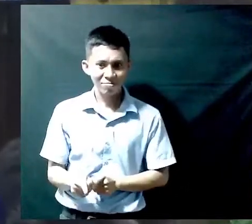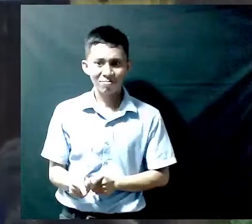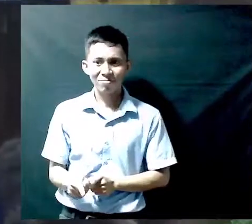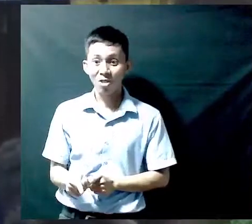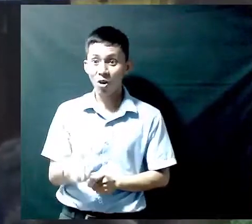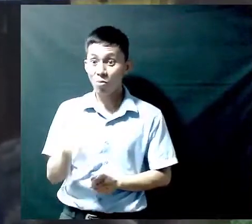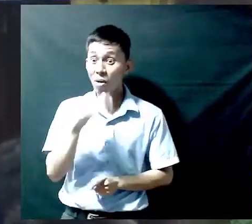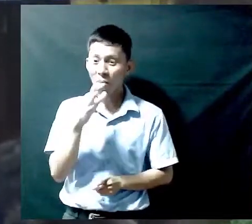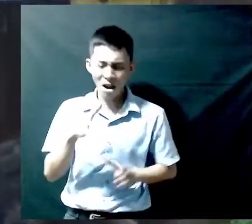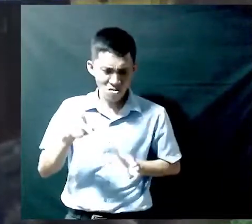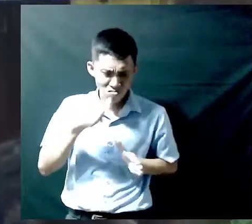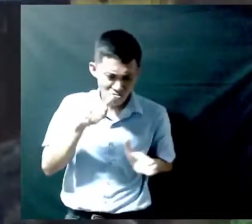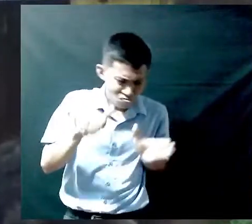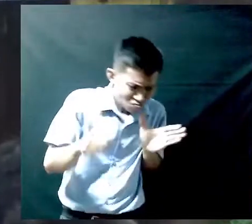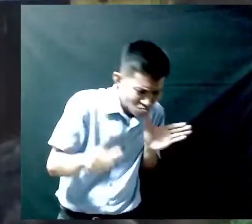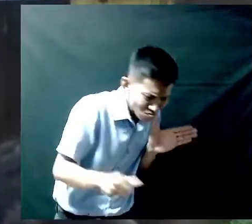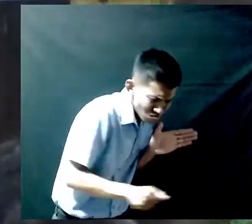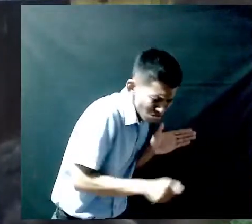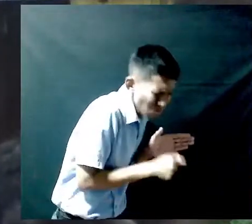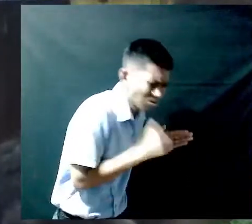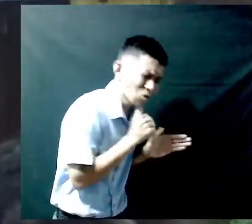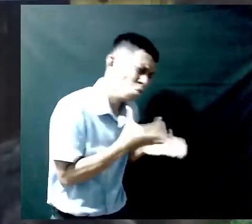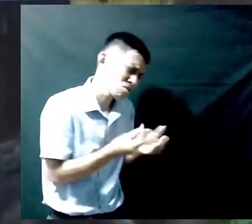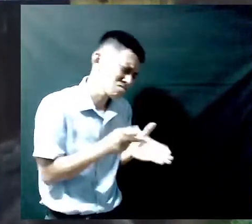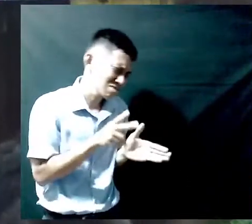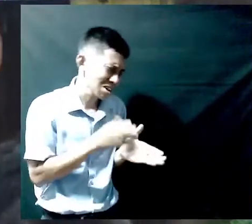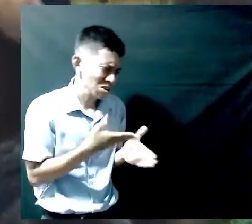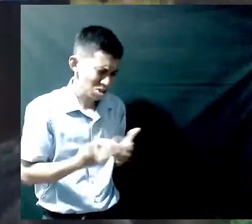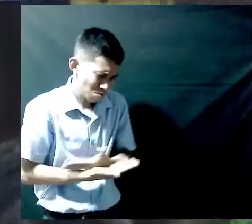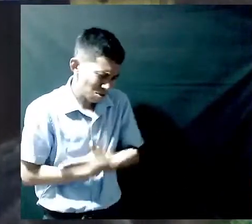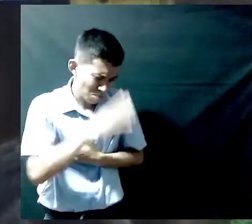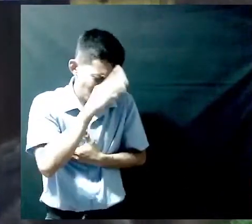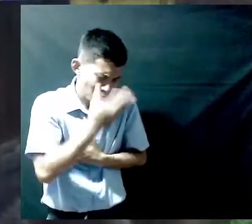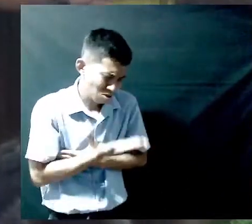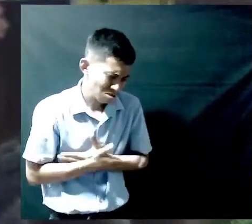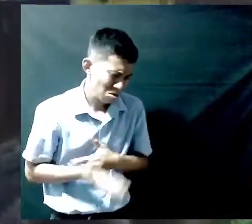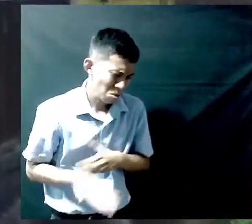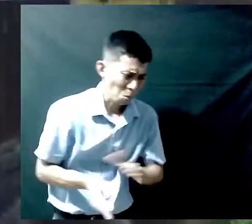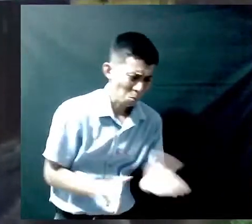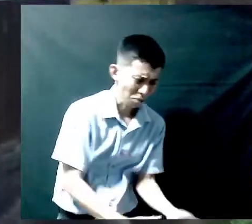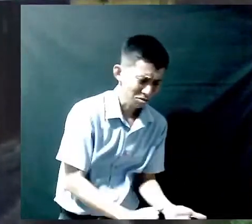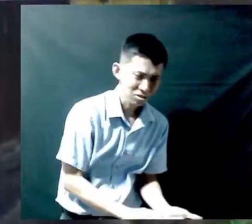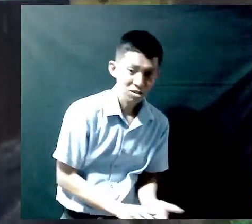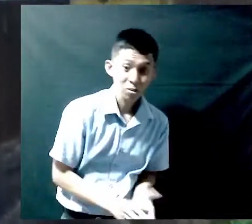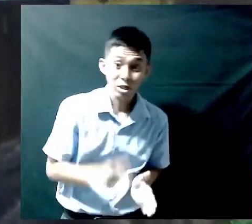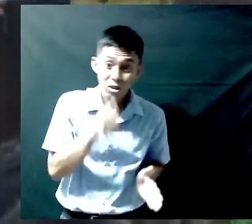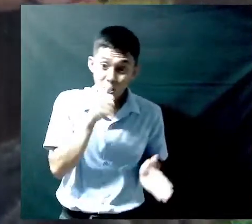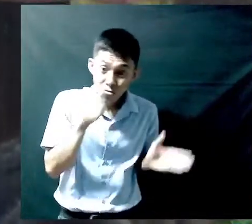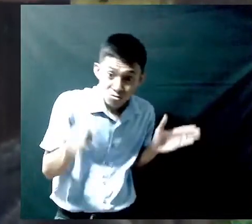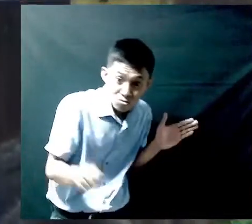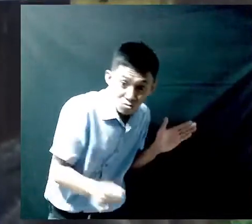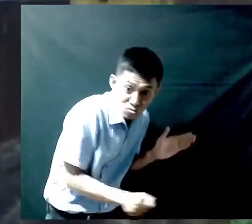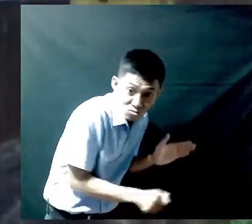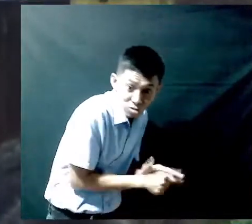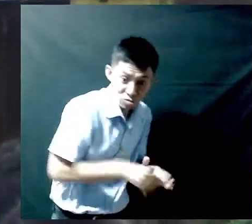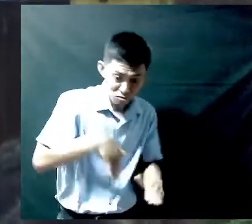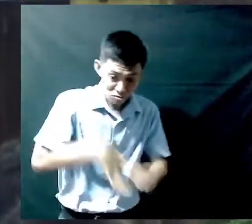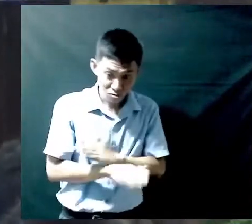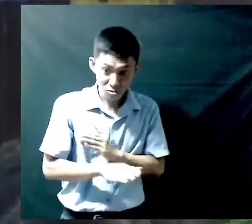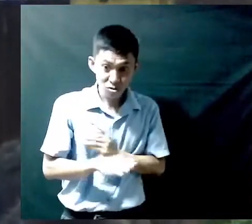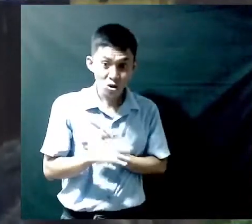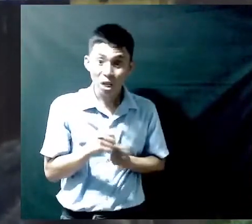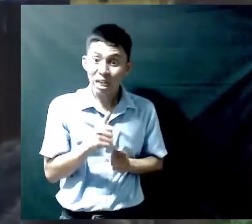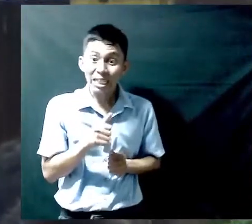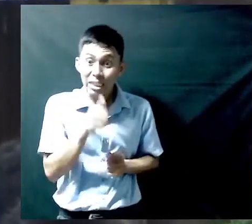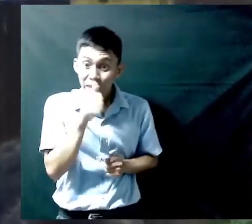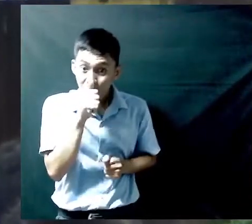na itayo po yung lumaganap ang gawain ng Panginoon. Mga church fathers natin, andyan sila John Knox, sila John, andyami dyan. Hanggang